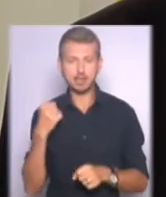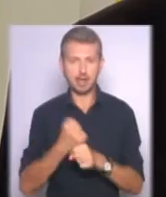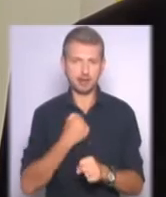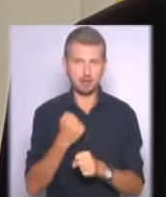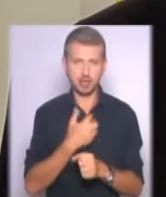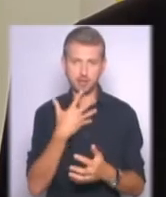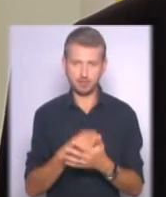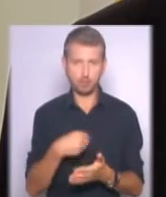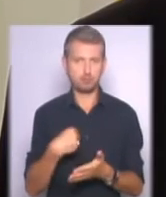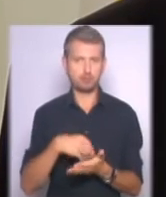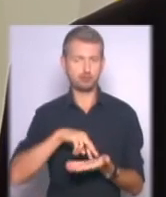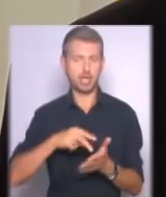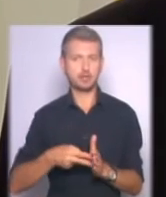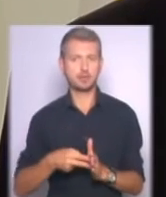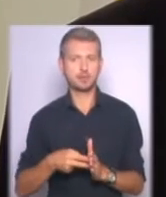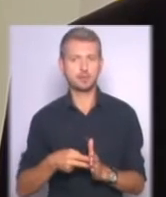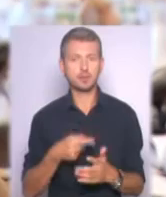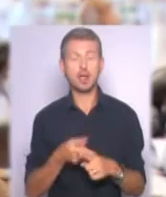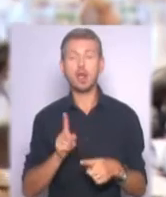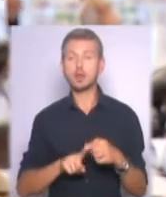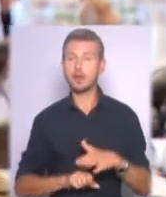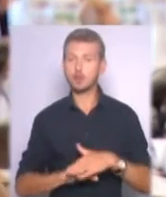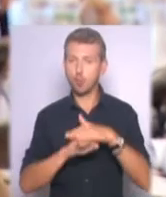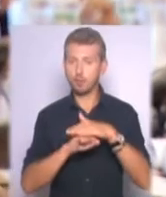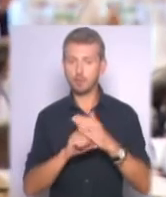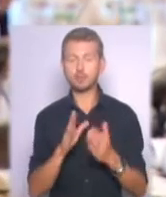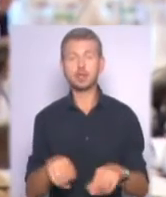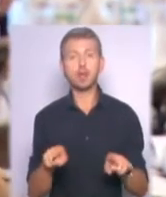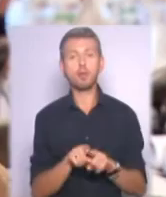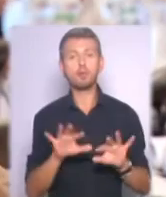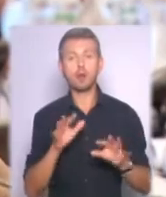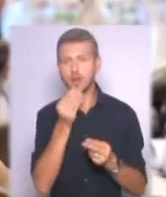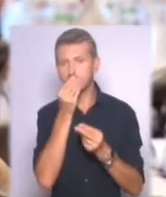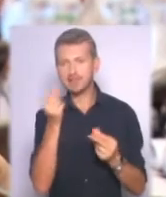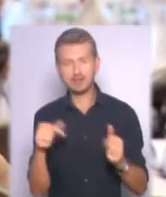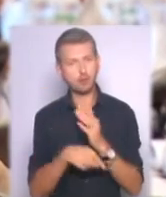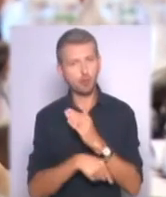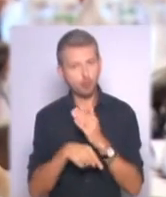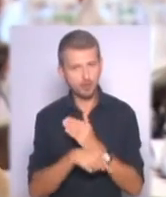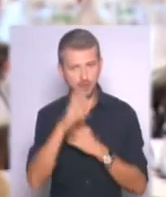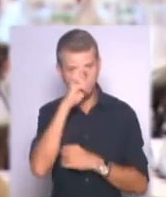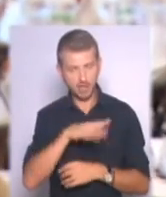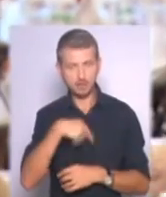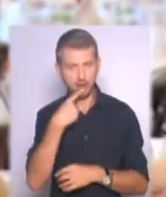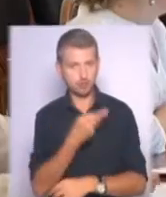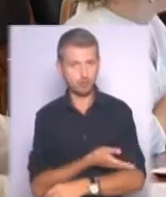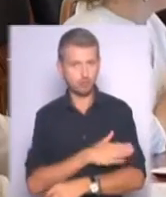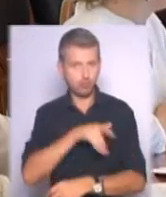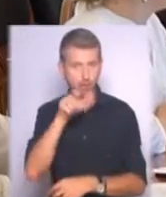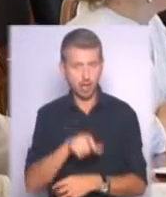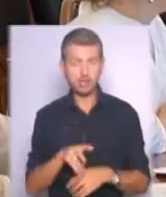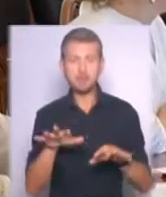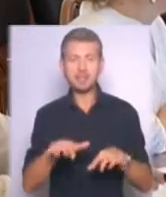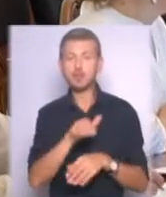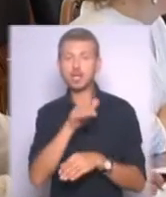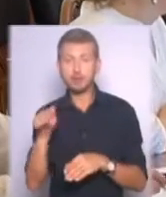разрабатывать свой бюджет. Это основа. У такому разі зникне і корупція в країні, переконує поляк, бо на місцевих рівнях